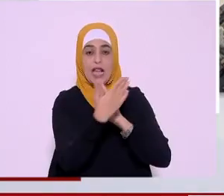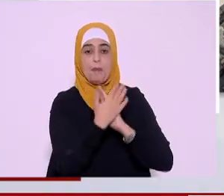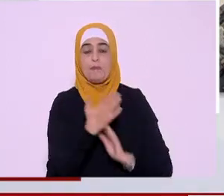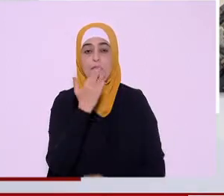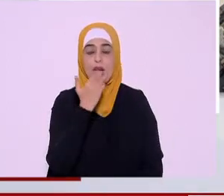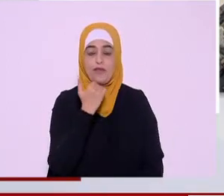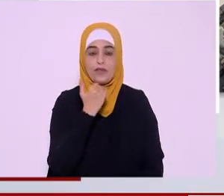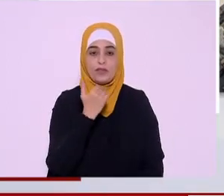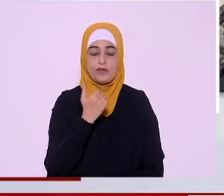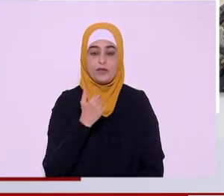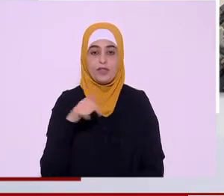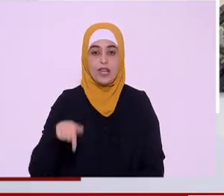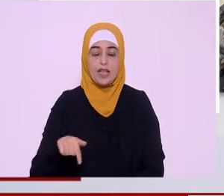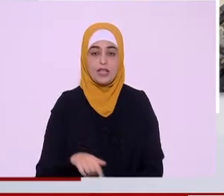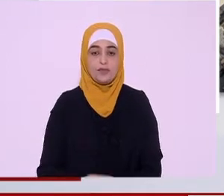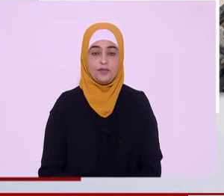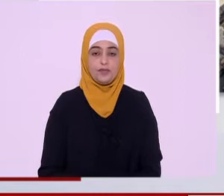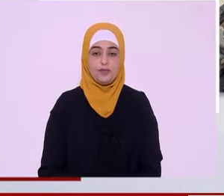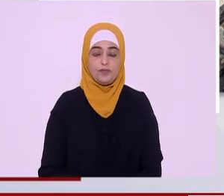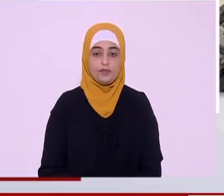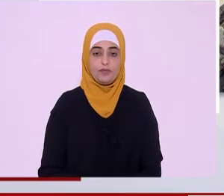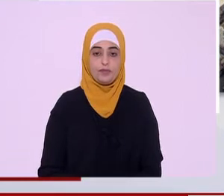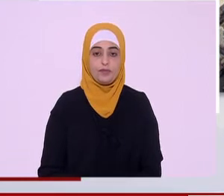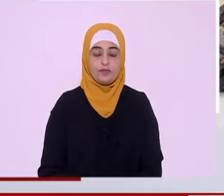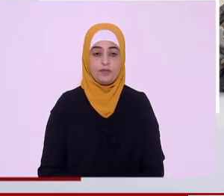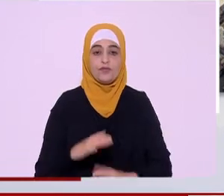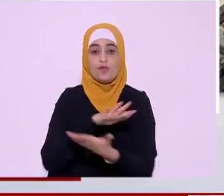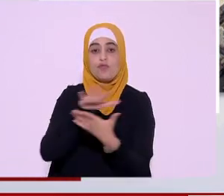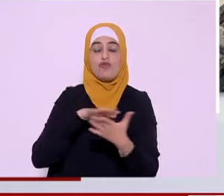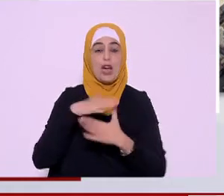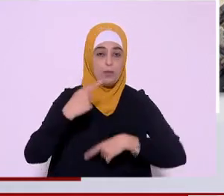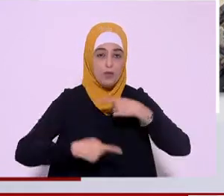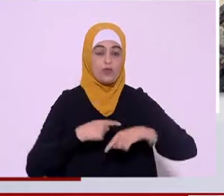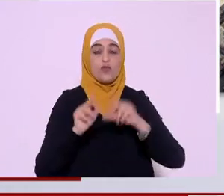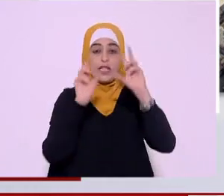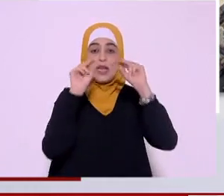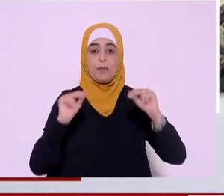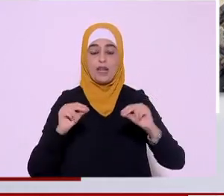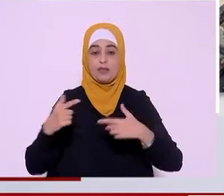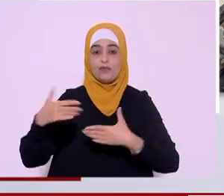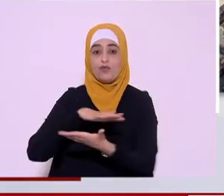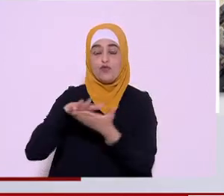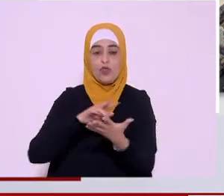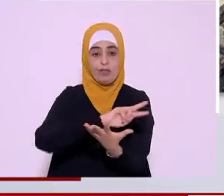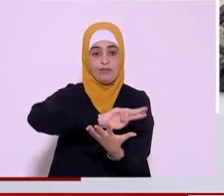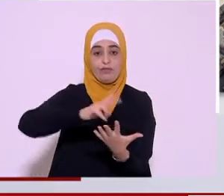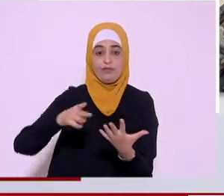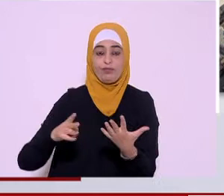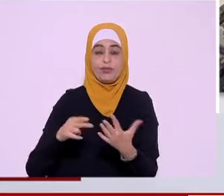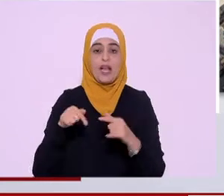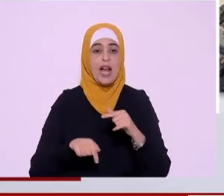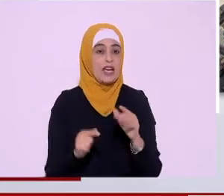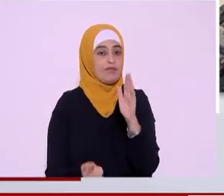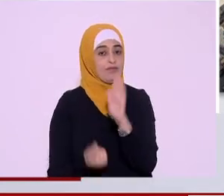بدأت يعني الأزمة التي تحاصر اللبنانيين من أكثر من جهة اليوم وصلت إلى حدود غير